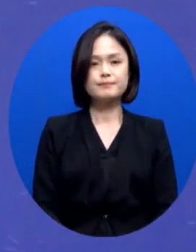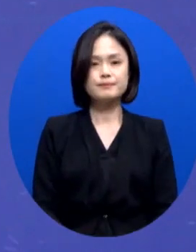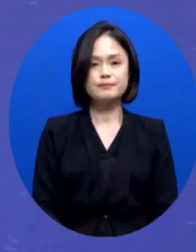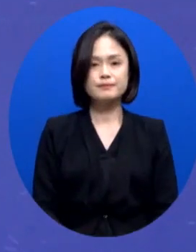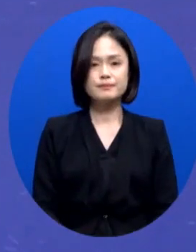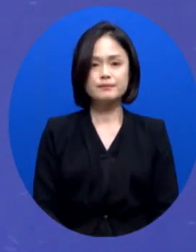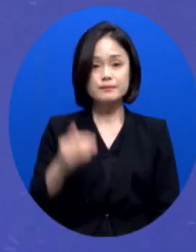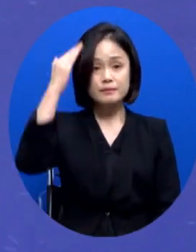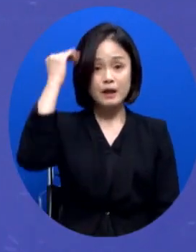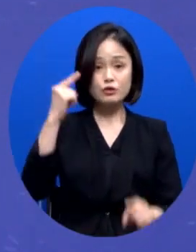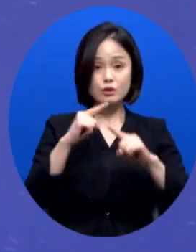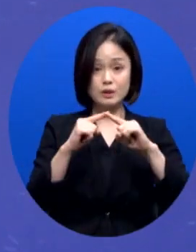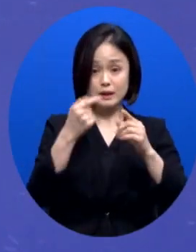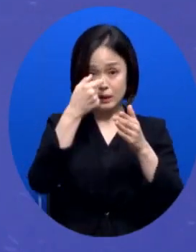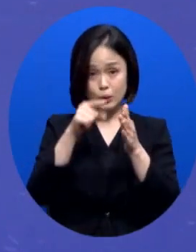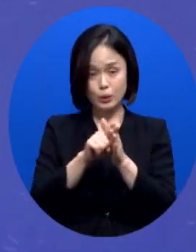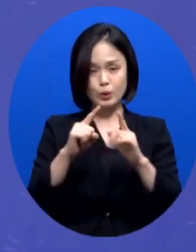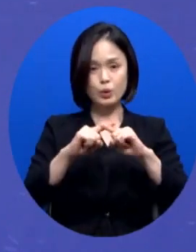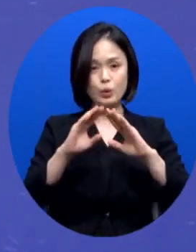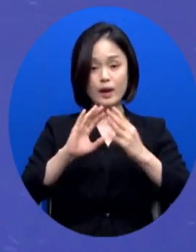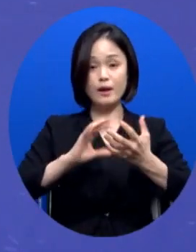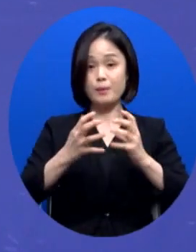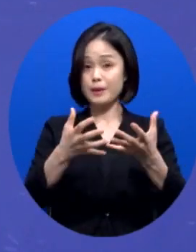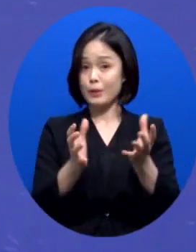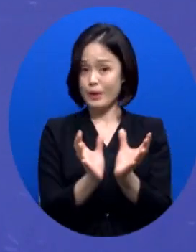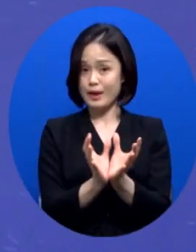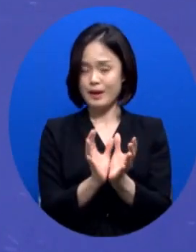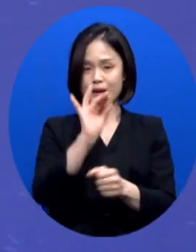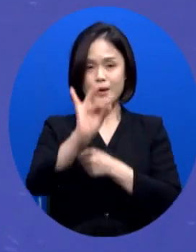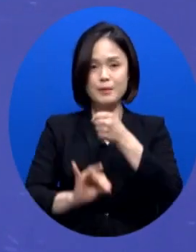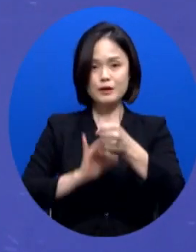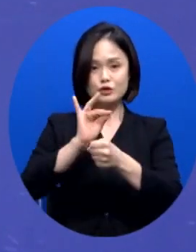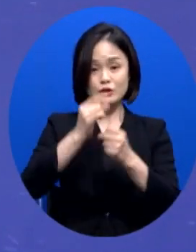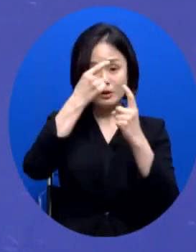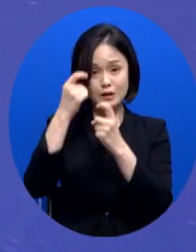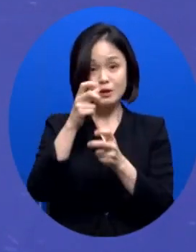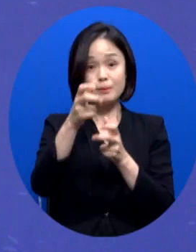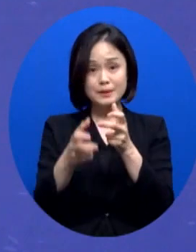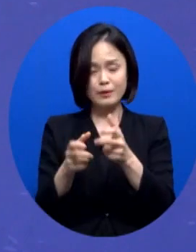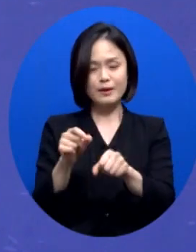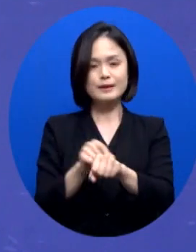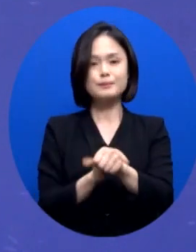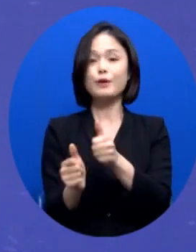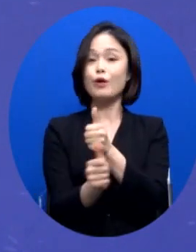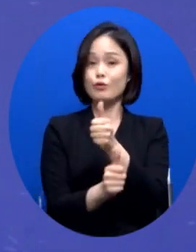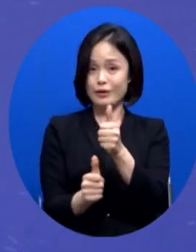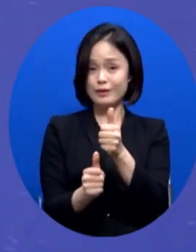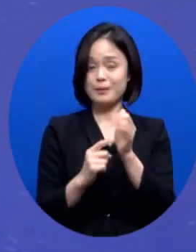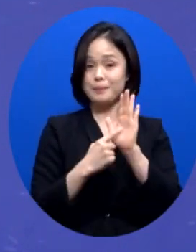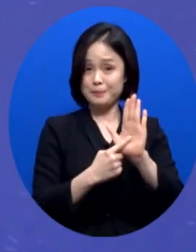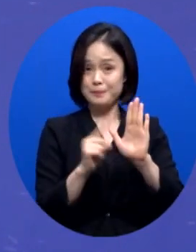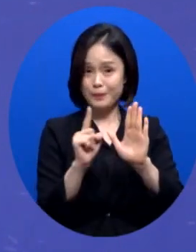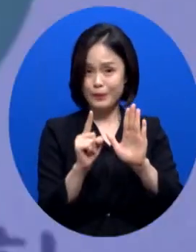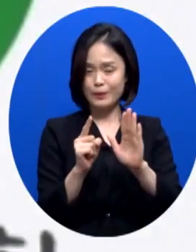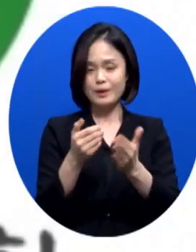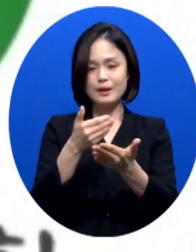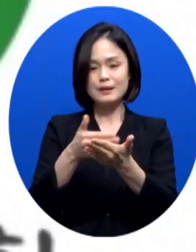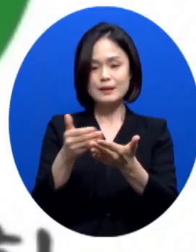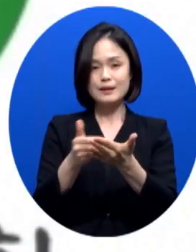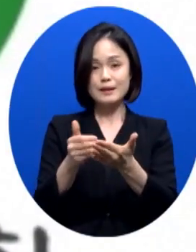한국기독교 교회협의회 100주년 기념사업 특별위원회가 100주년 기념 엠블럼을 공개했습니다